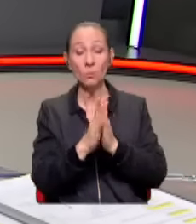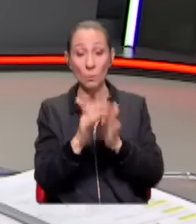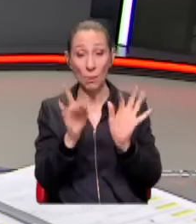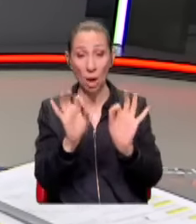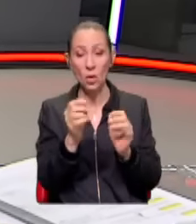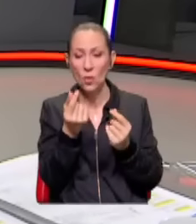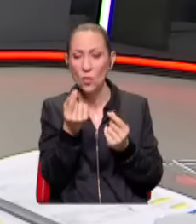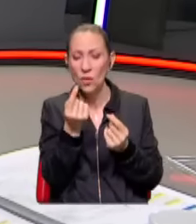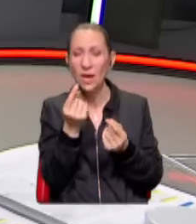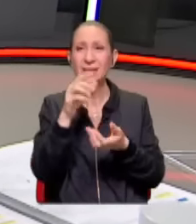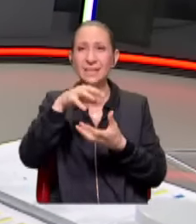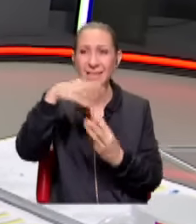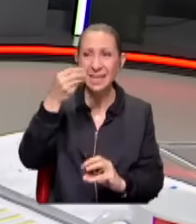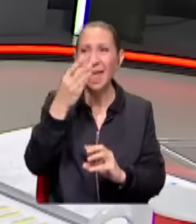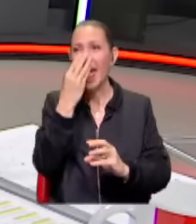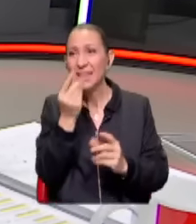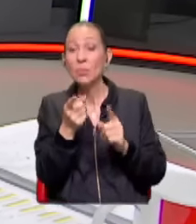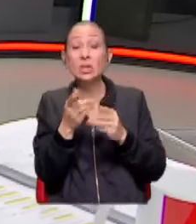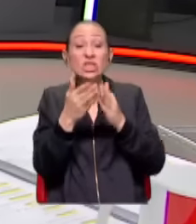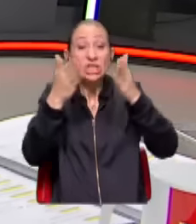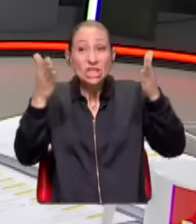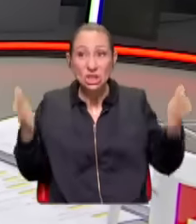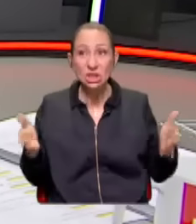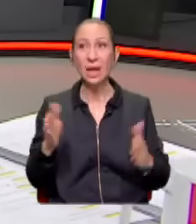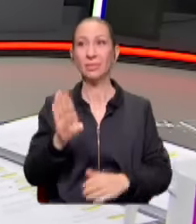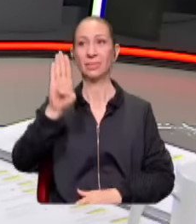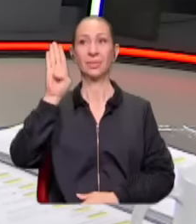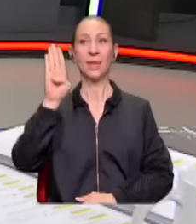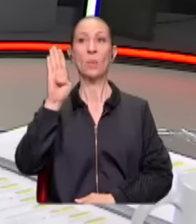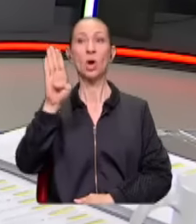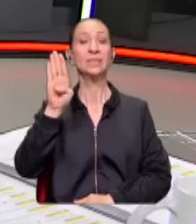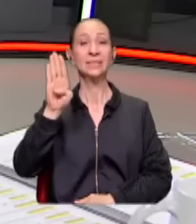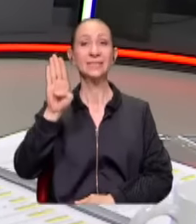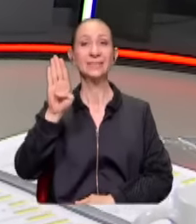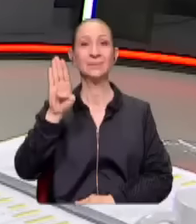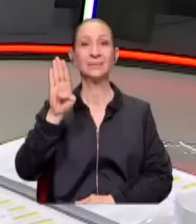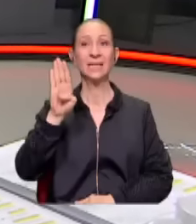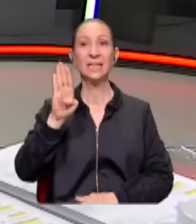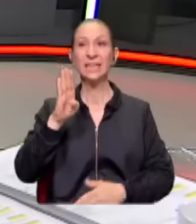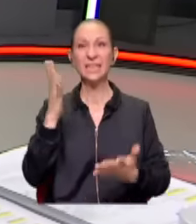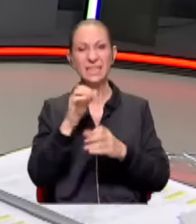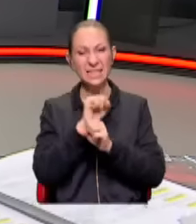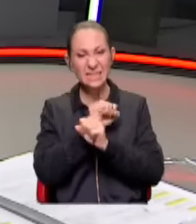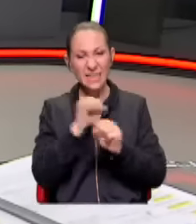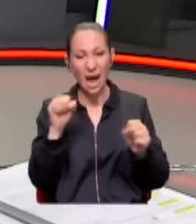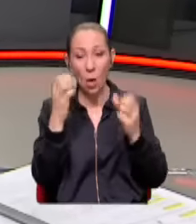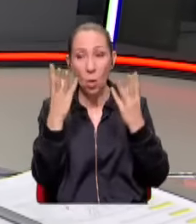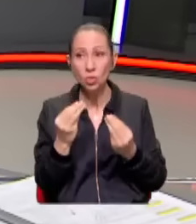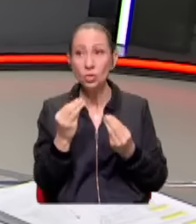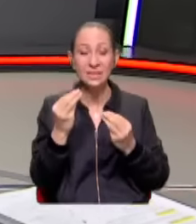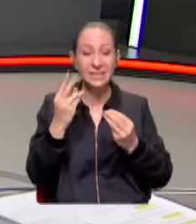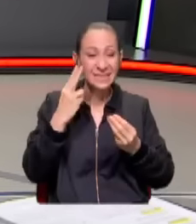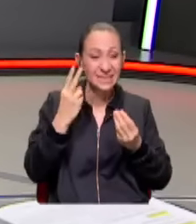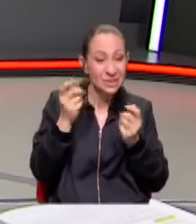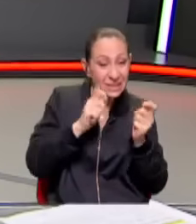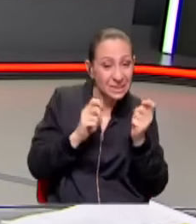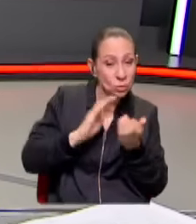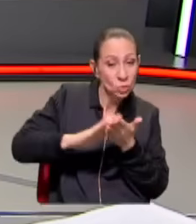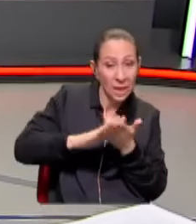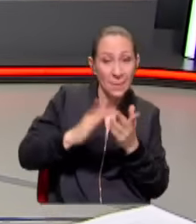böyle küçük semboller filan bunların dışında demokrasinin nasıl hasarlarından onarılıp hasarları tesis